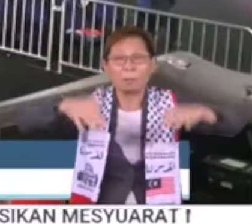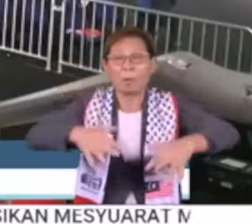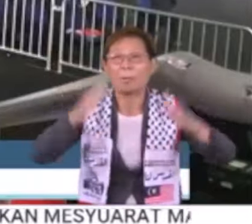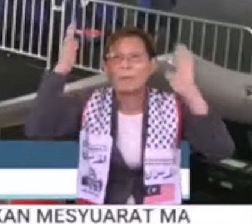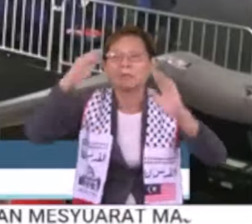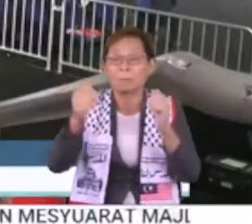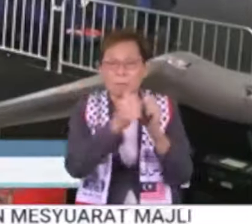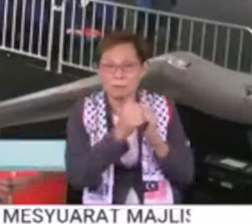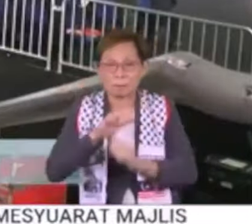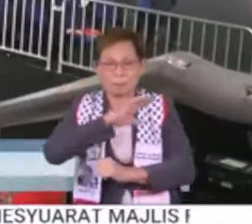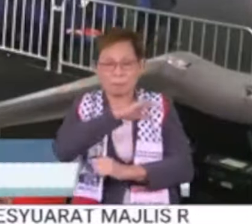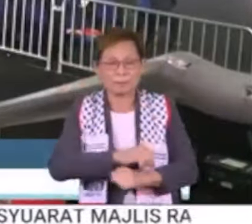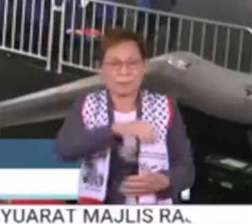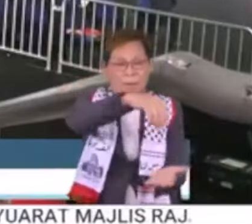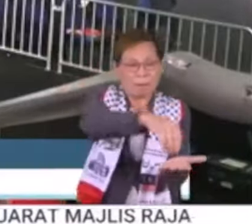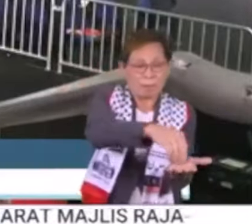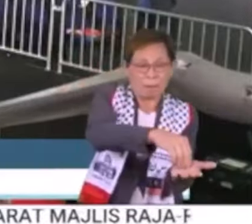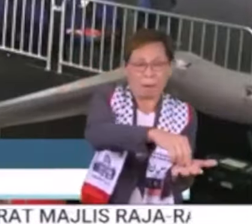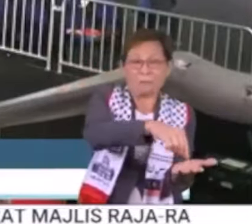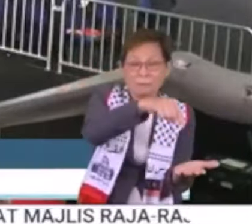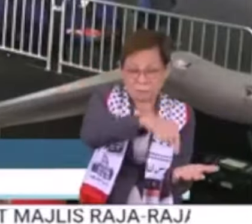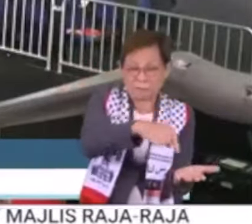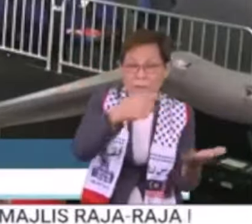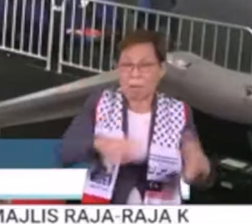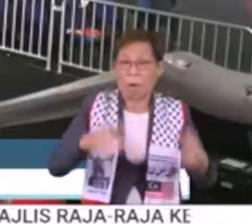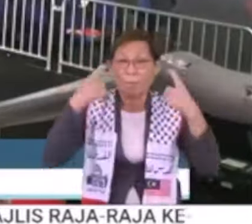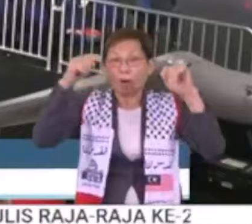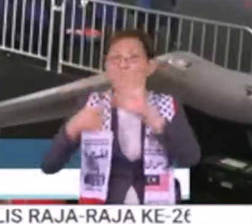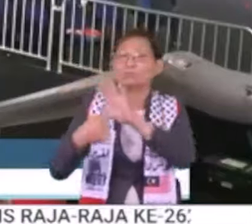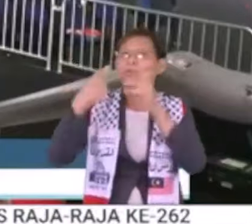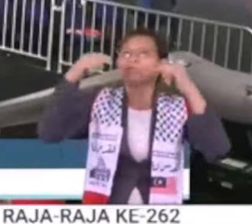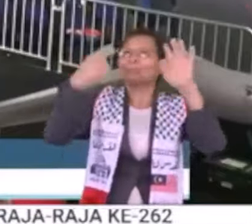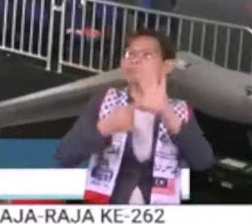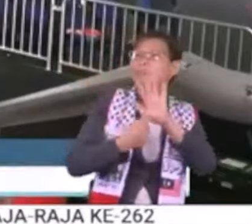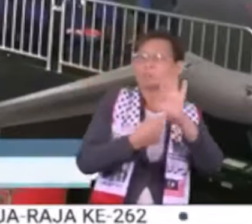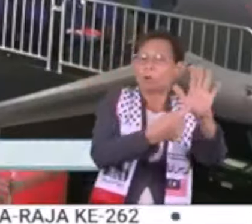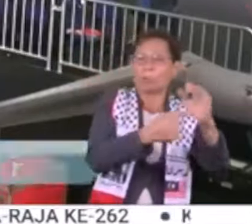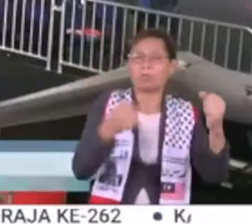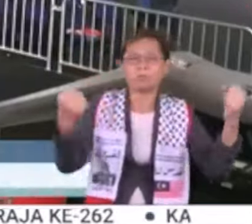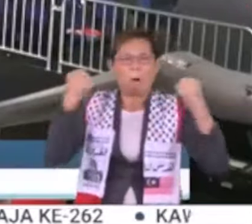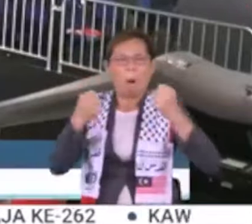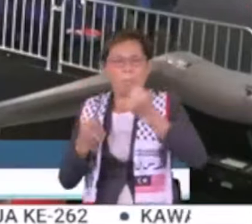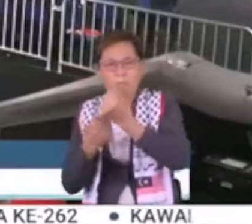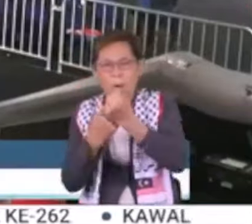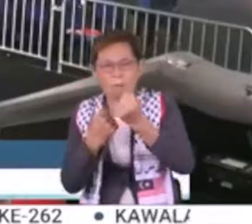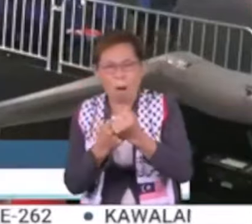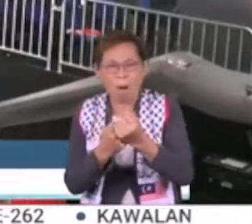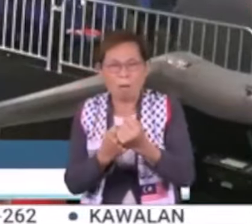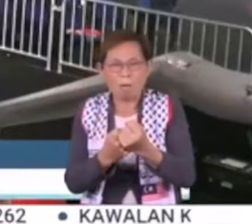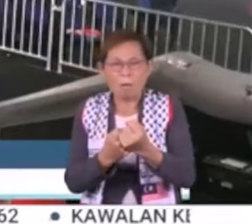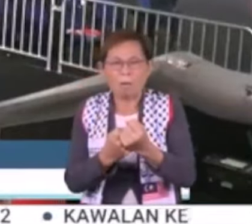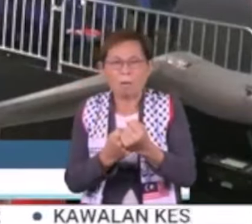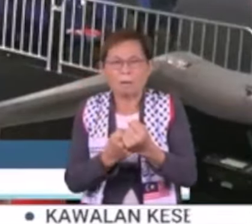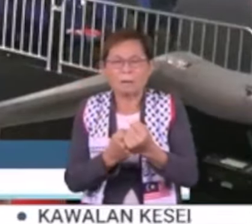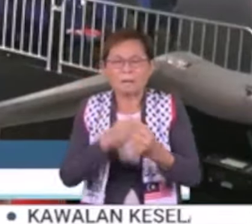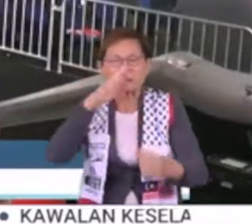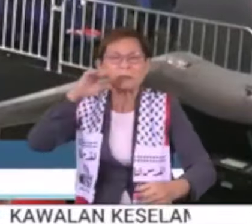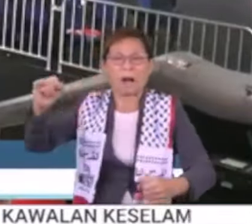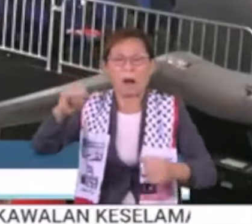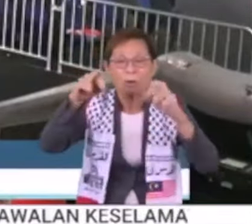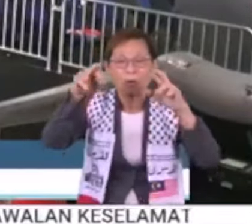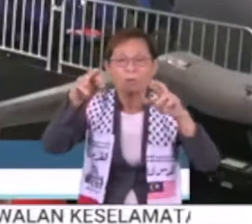Bersama Palestin di lokasi penganjuran ini berjaya mempamerkan solidariti mendoakan kesejahteraan rakyat